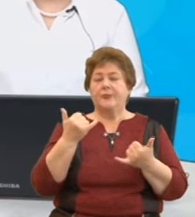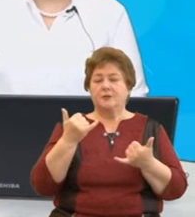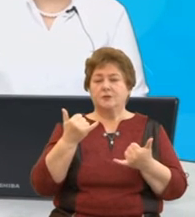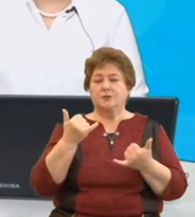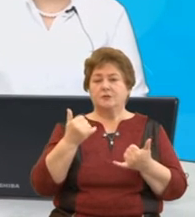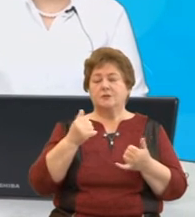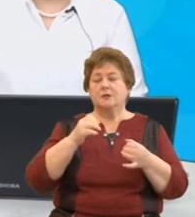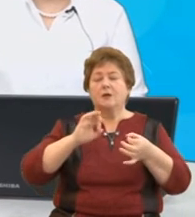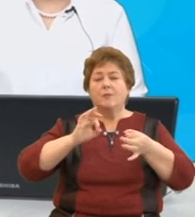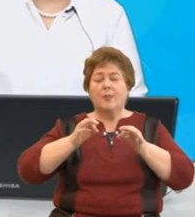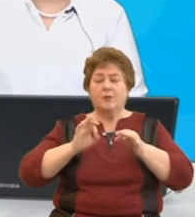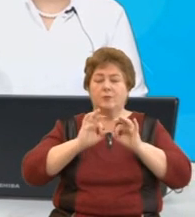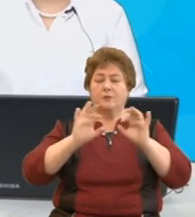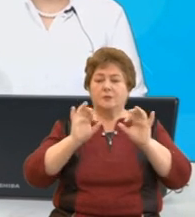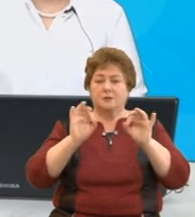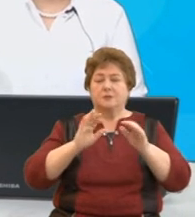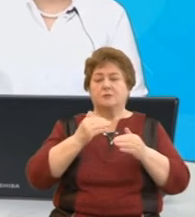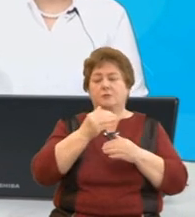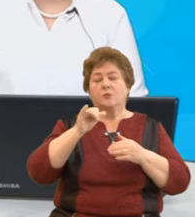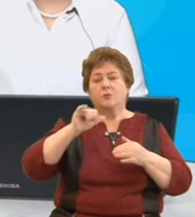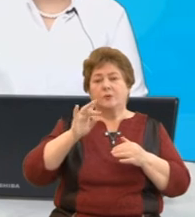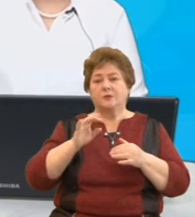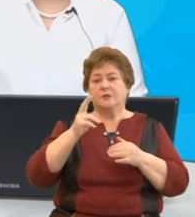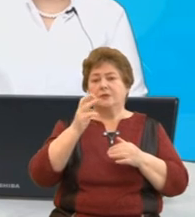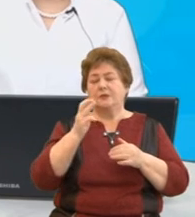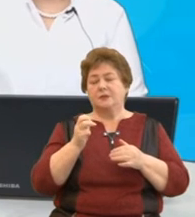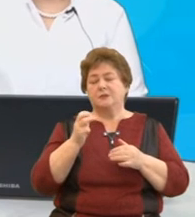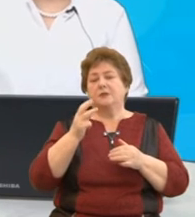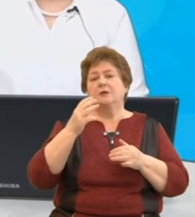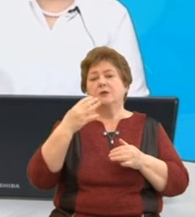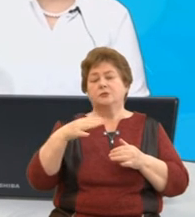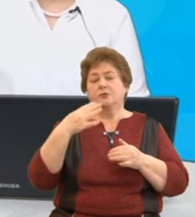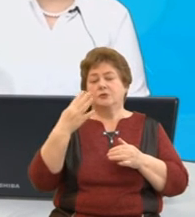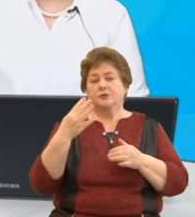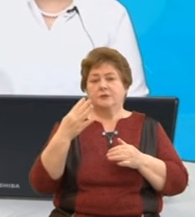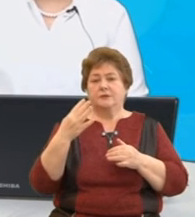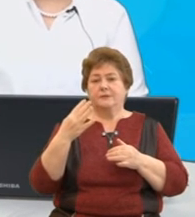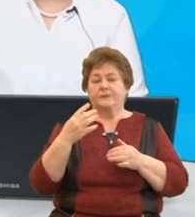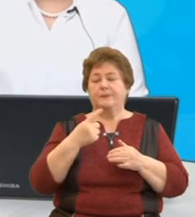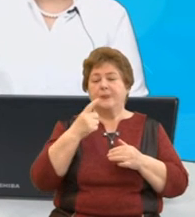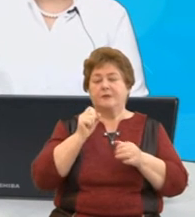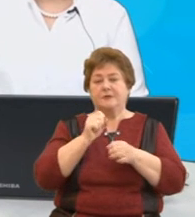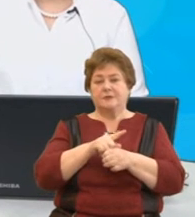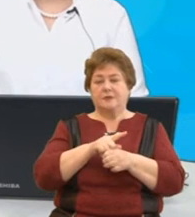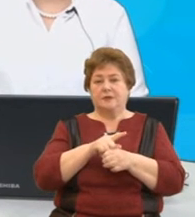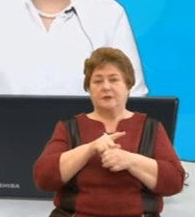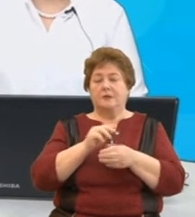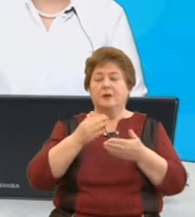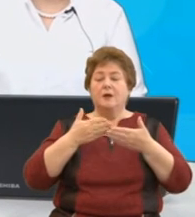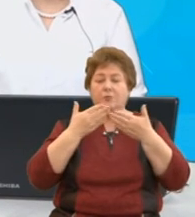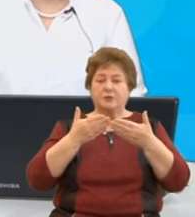сейчас подробно разберем упражнение 344 и так первое задание